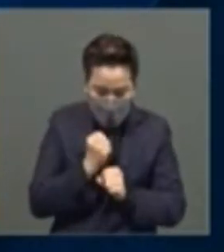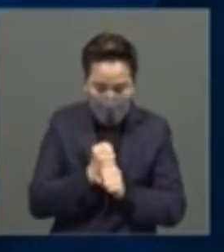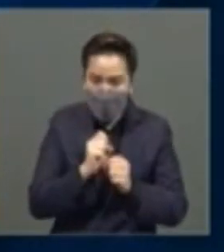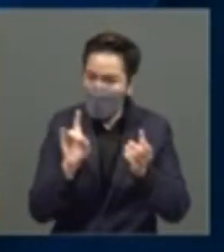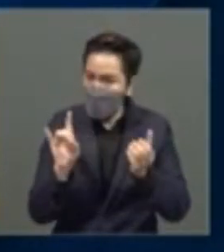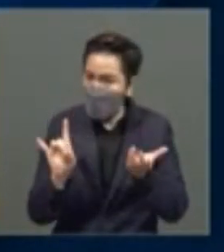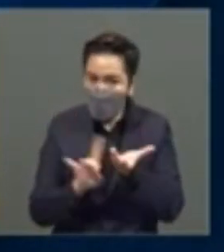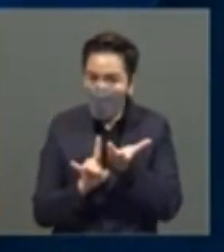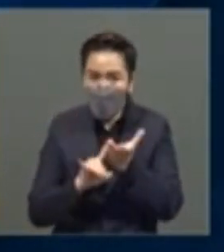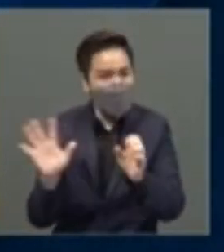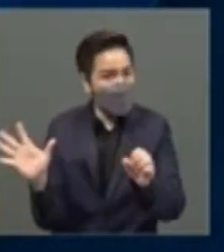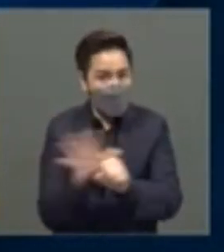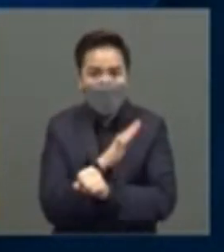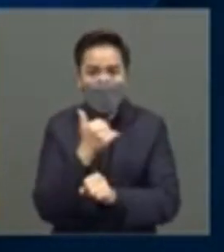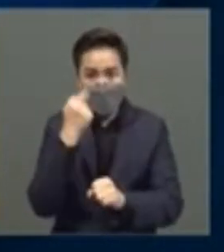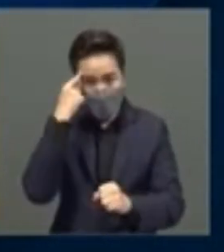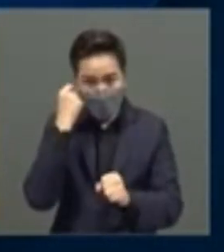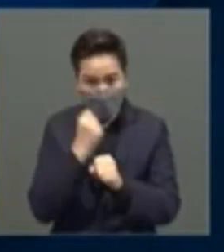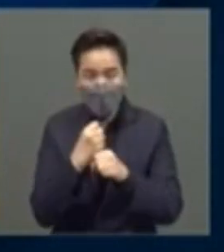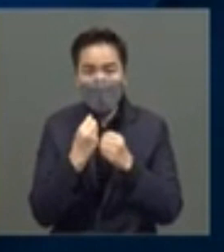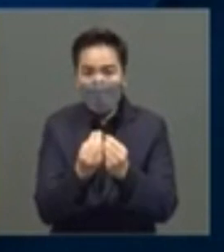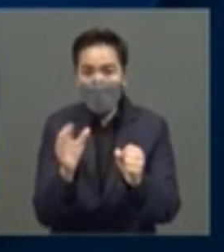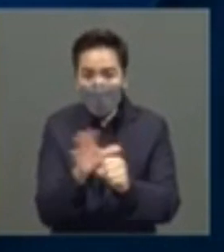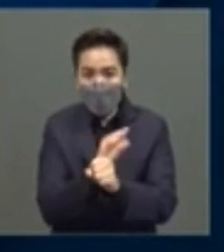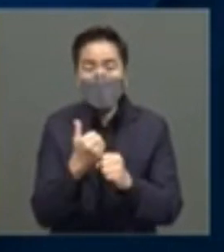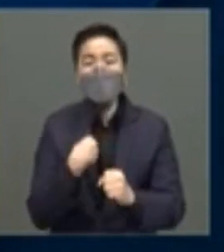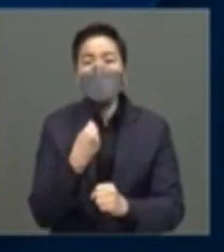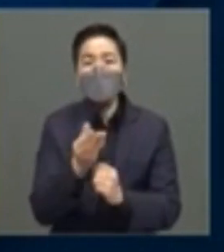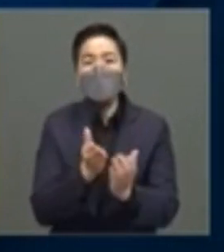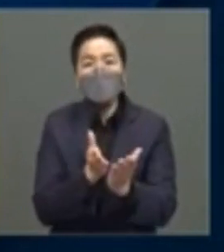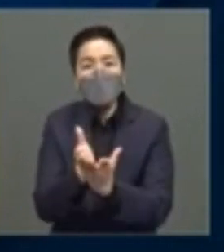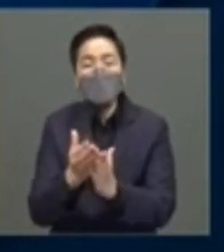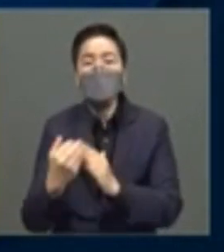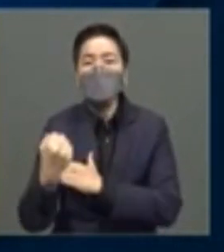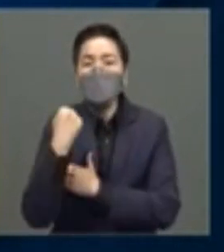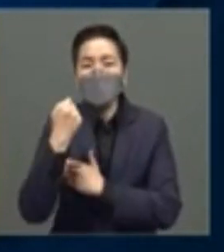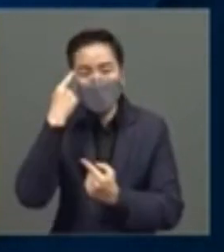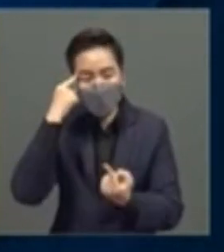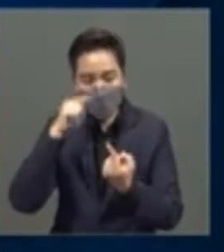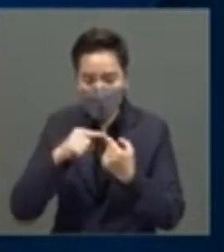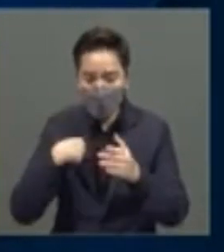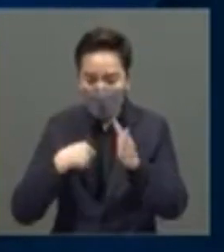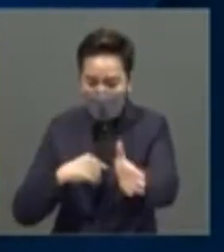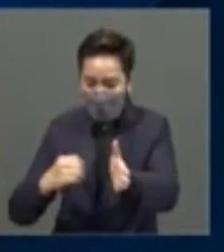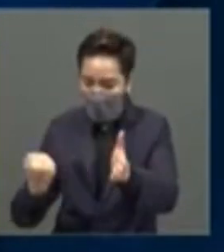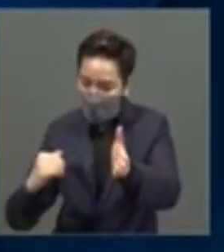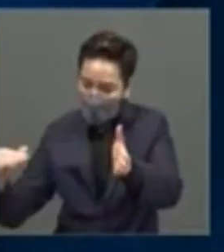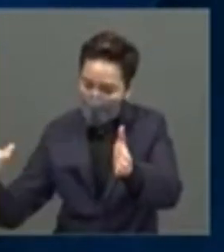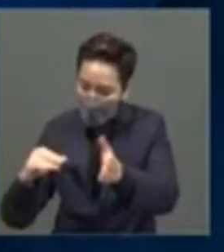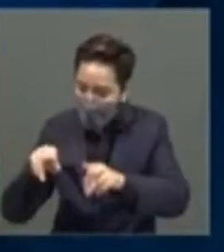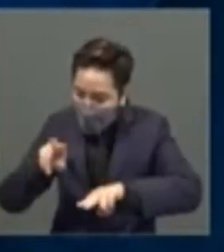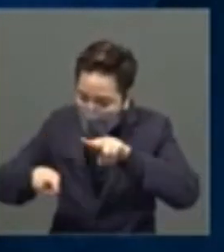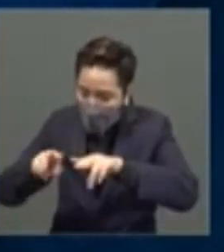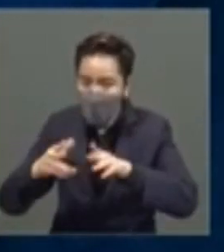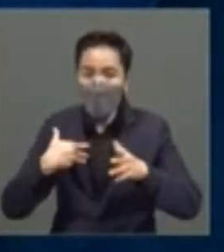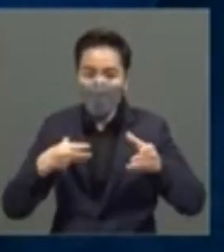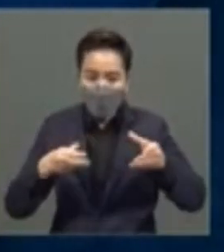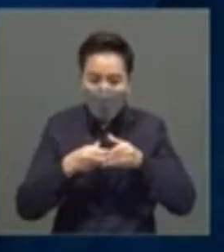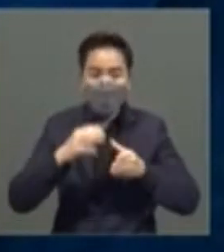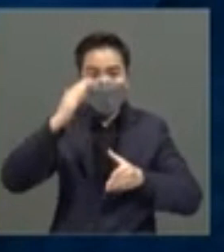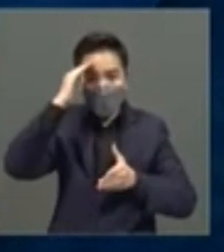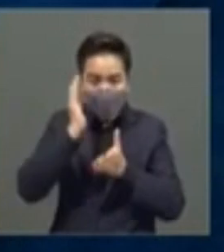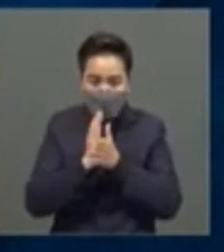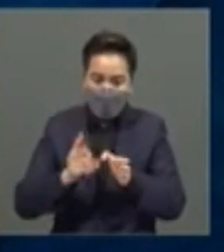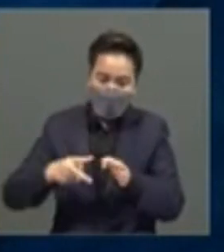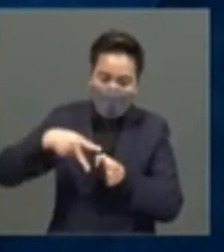าพนะคะและรวมทั้งให้หน่วยงานด้านความมั่นคงจัดตั้งจุดตรวจจุดสกัดชุดลาดตระเวนค่ะเพื่อก